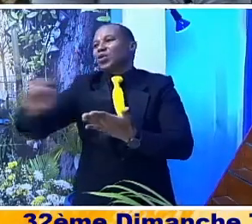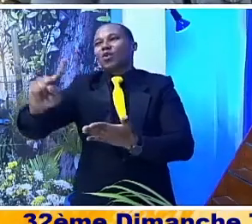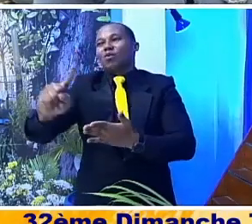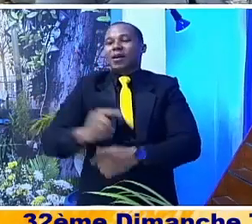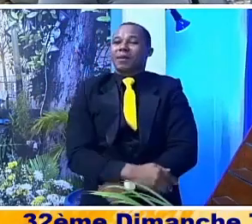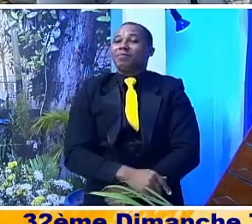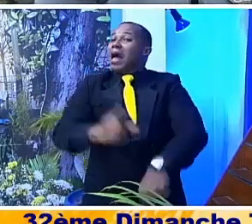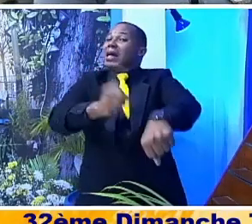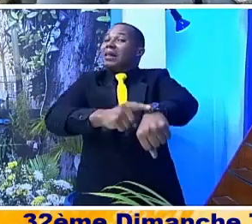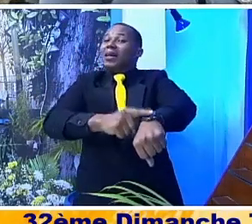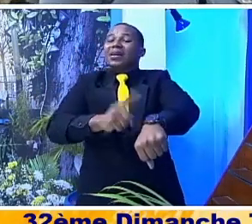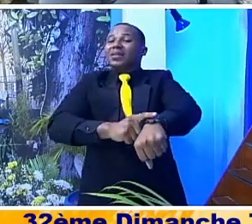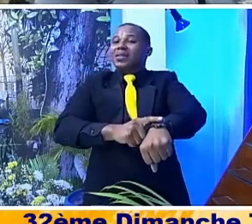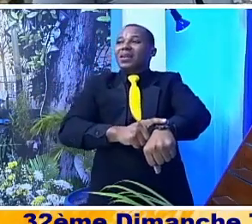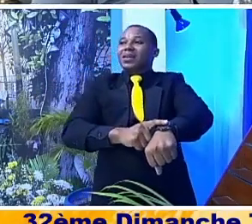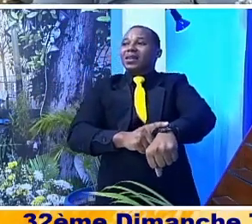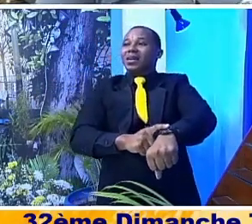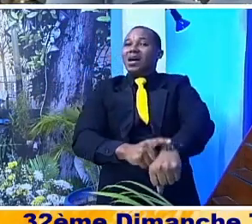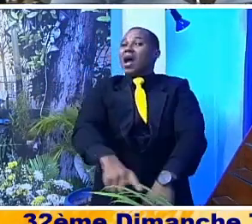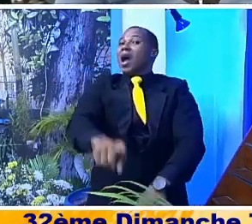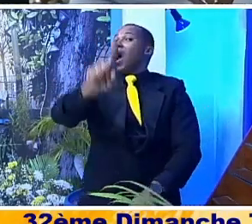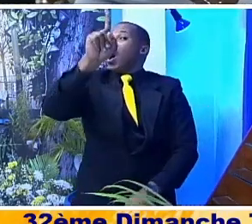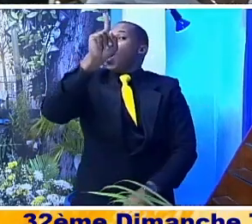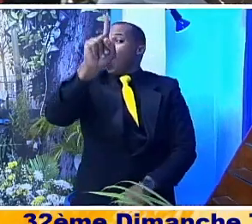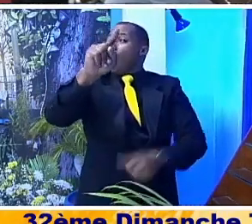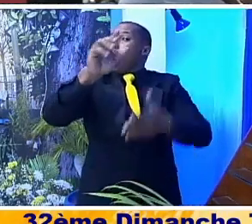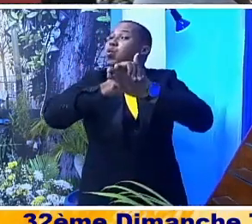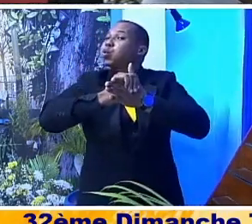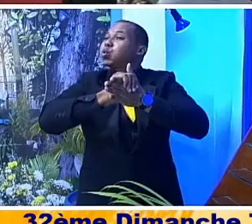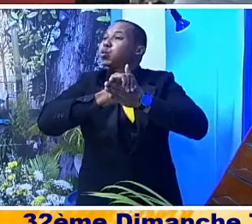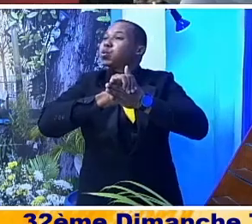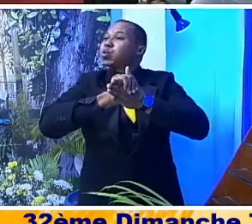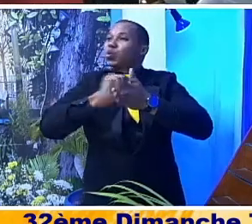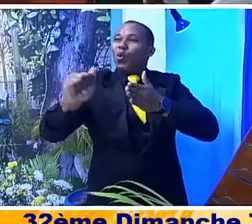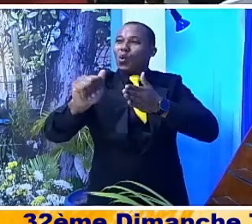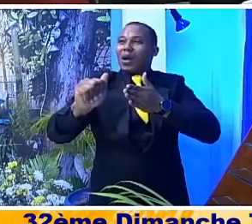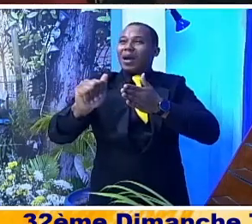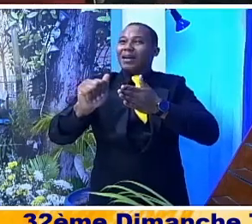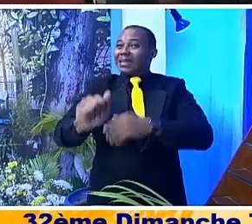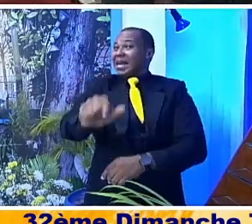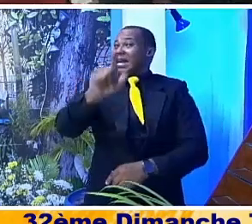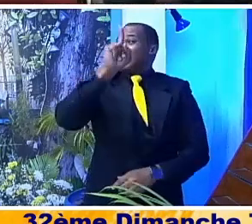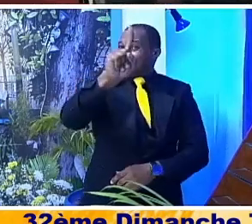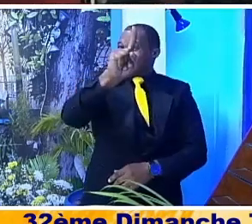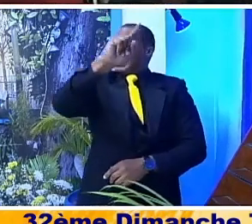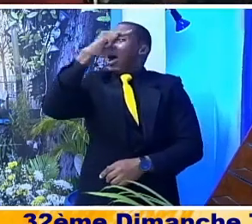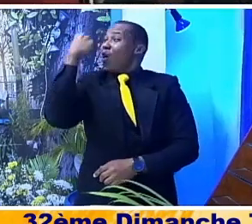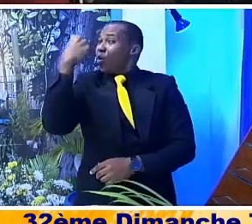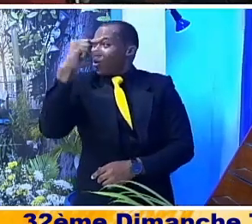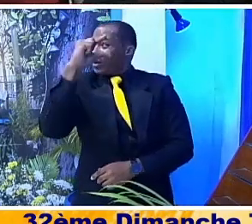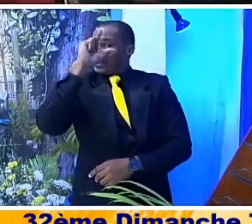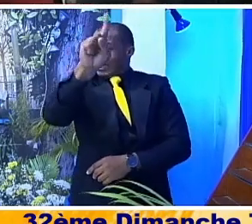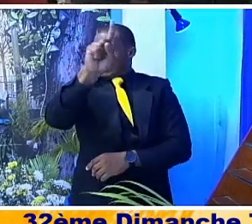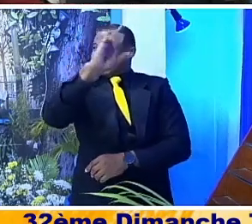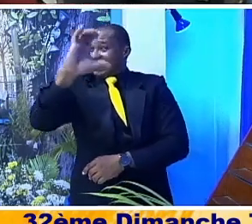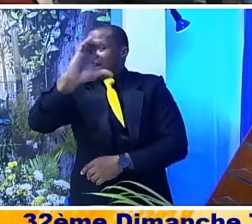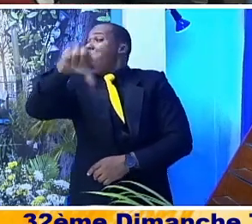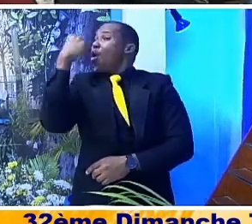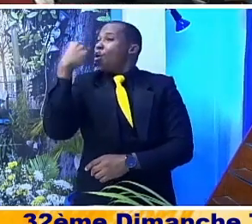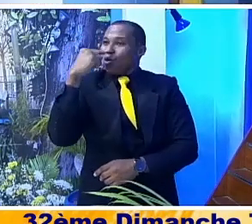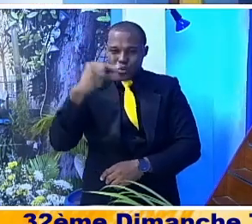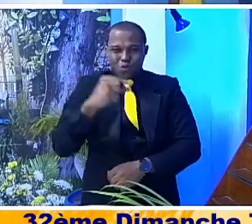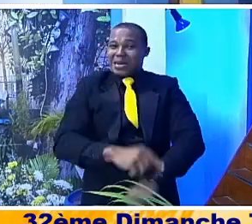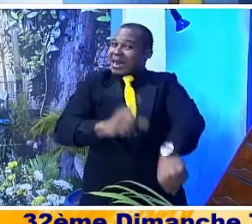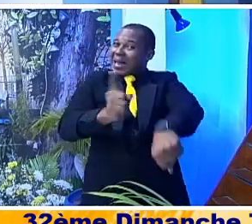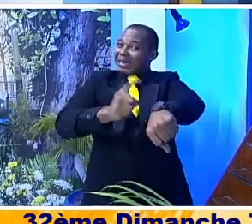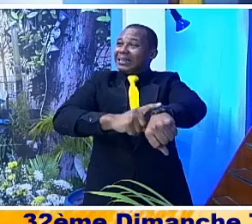Dans le contexte, yon goud qui rive, yon dollar qui rive pratiquement sans goud officiellement. C'est dans le